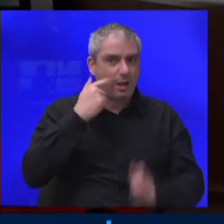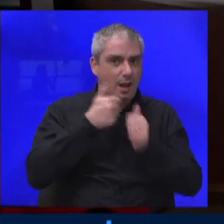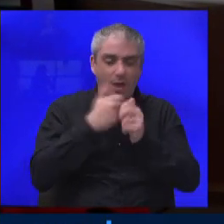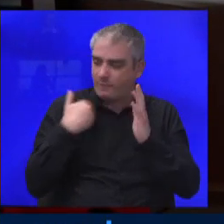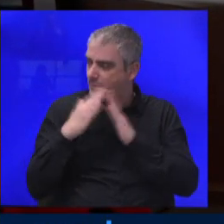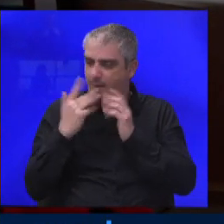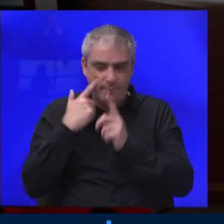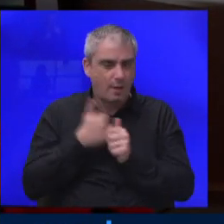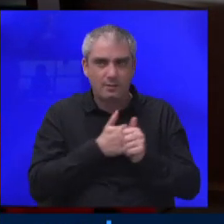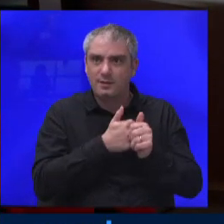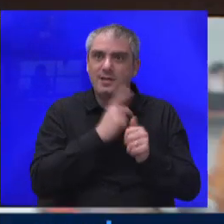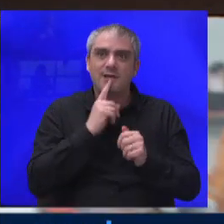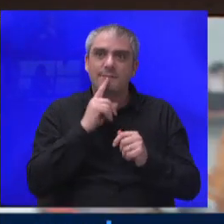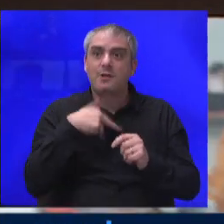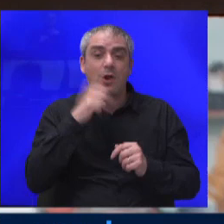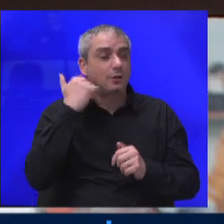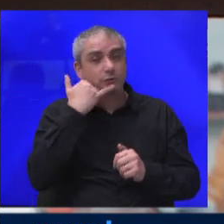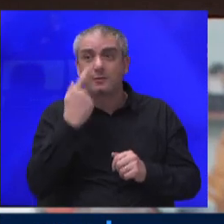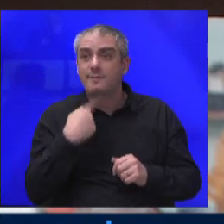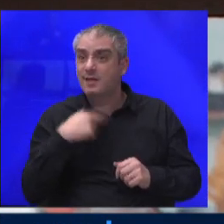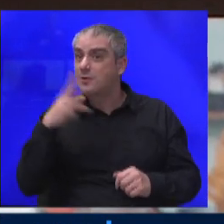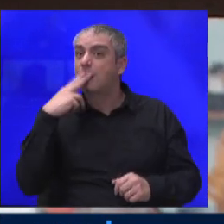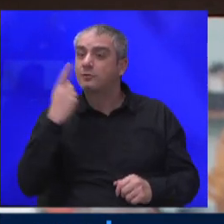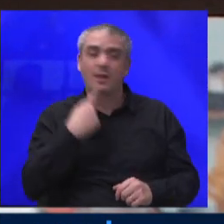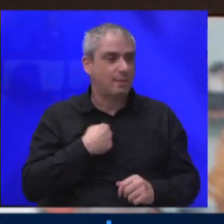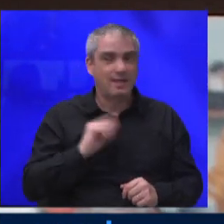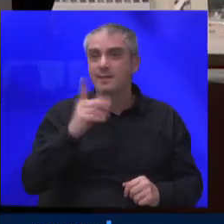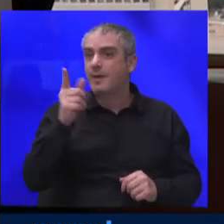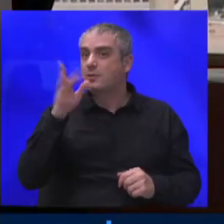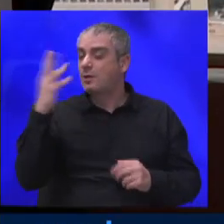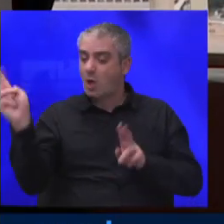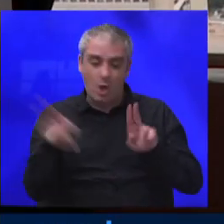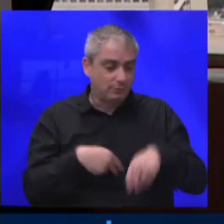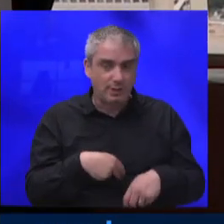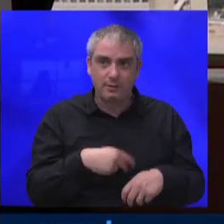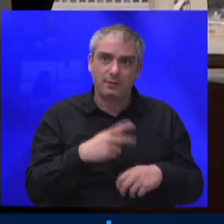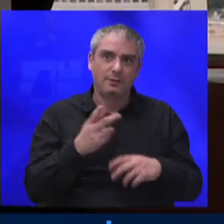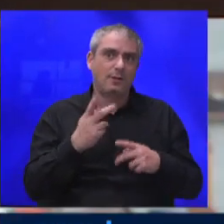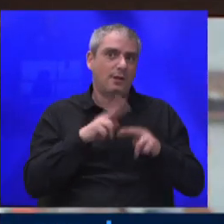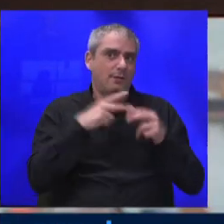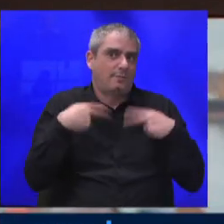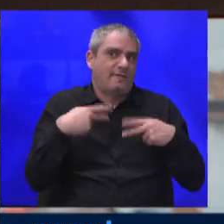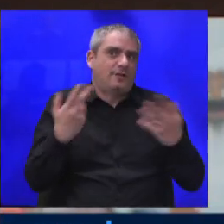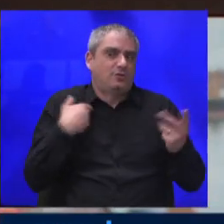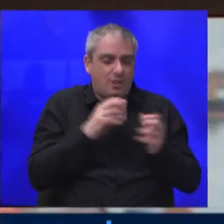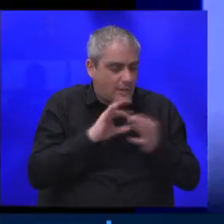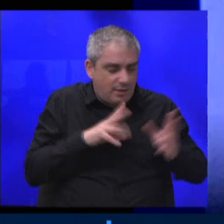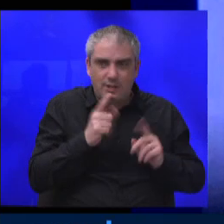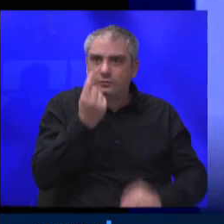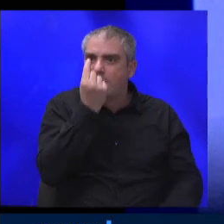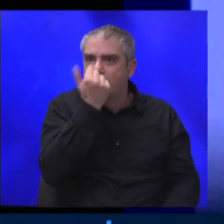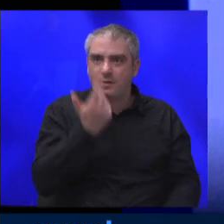בבית. אמא, אם אתה חושב שירותים, תגידי לי, אם אתה צריכה של סיגרת, תגידי לי, תגידי לי שאת חוזרת, היא אומרת שיעזוד אותה או